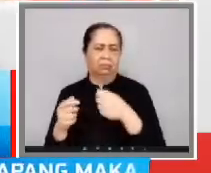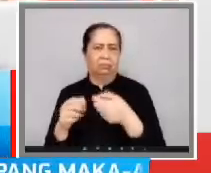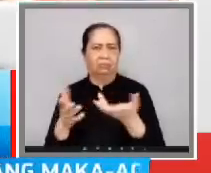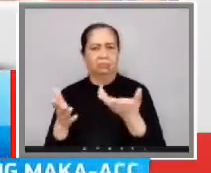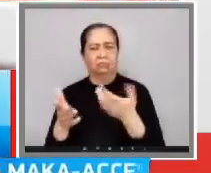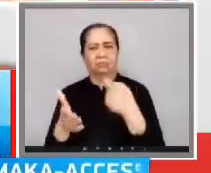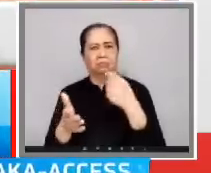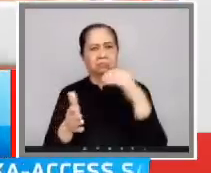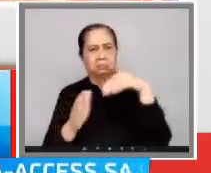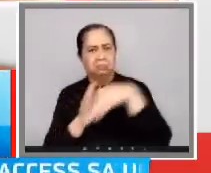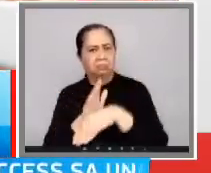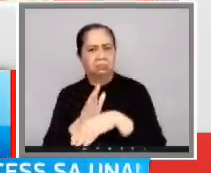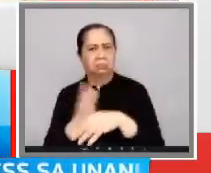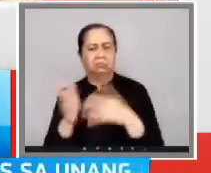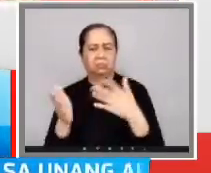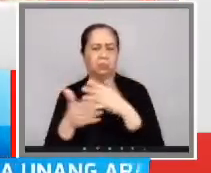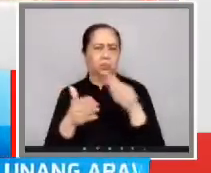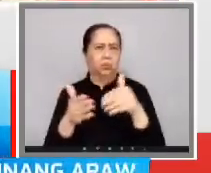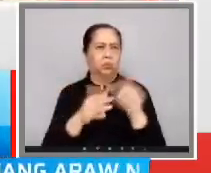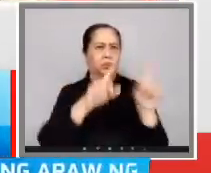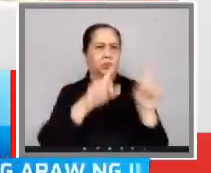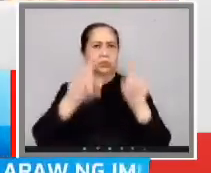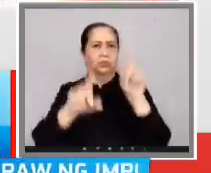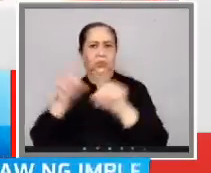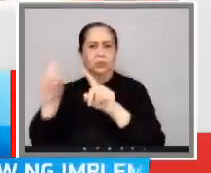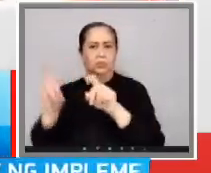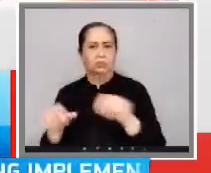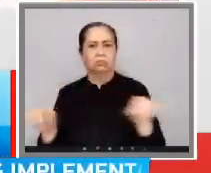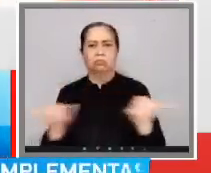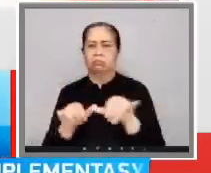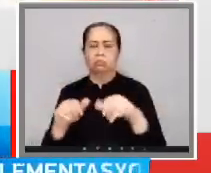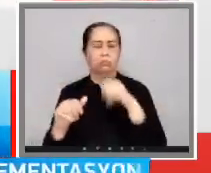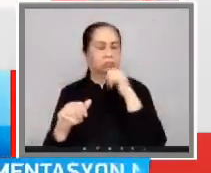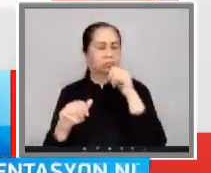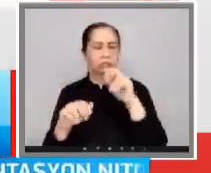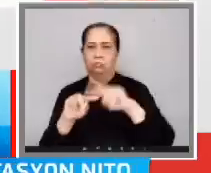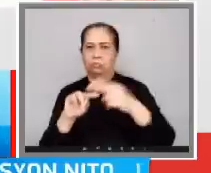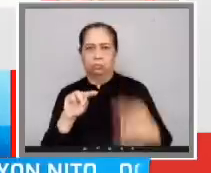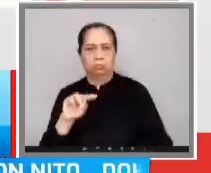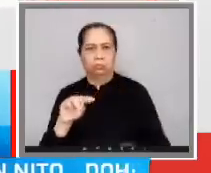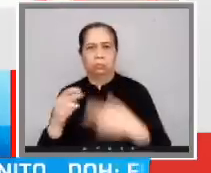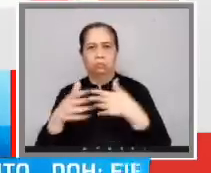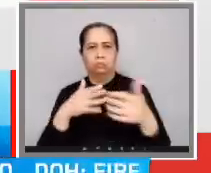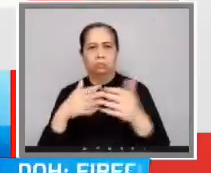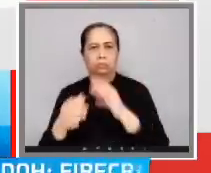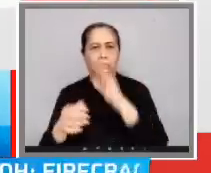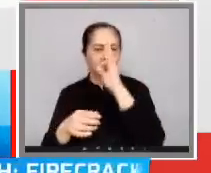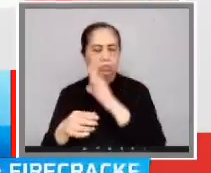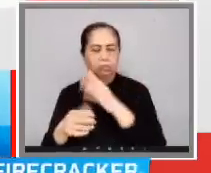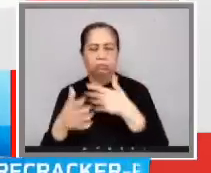presyo. Basta sa lahat ng mga tinanong natin dito, Rafi, hindi sila magbababa ng presyo kahit hanggang sa New Year na mismo.